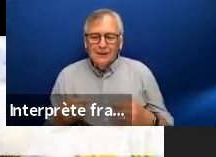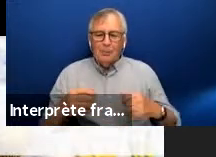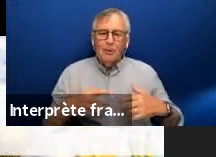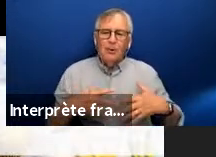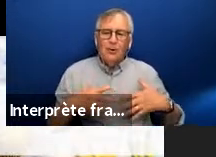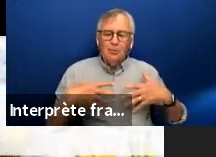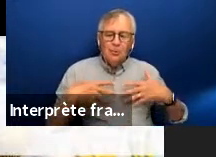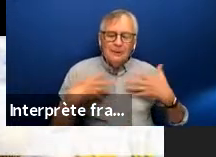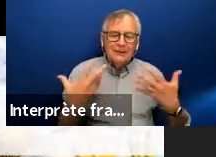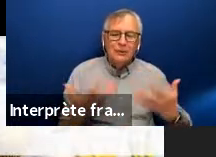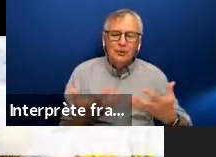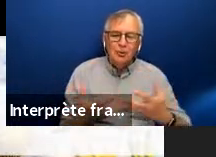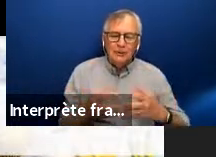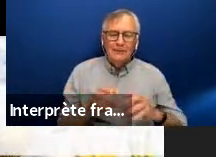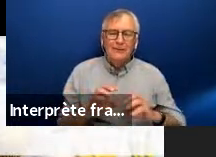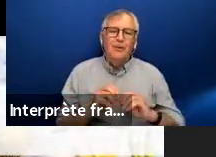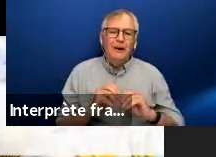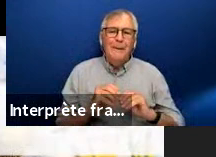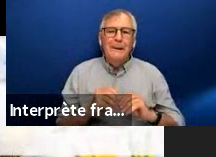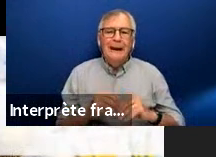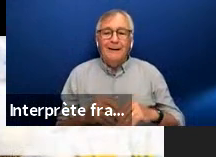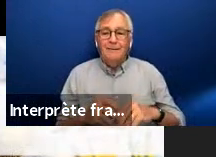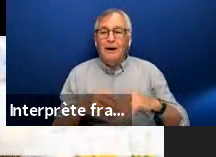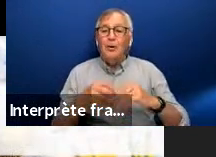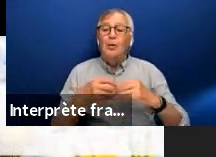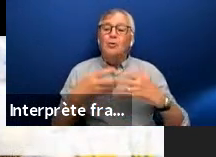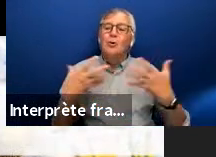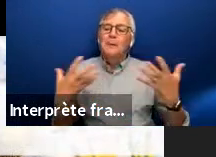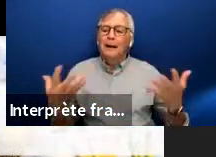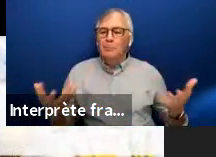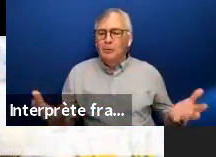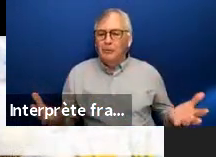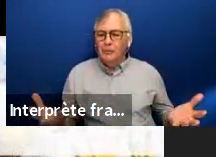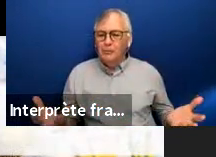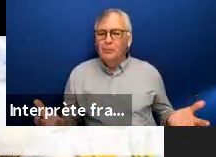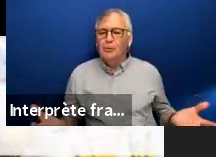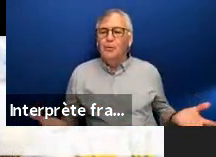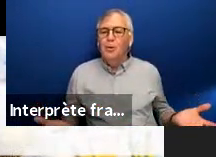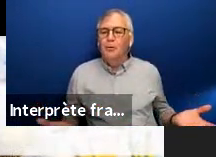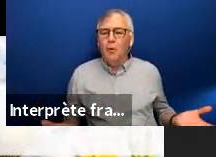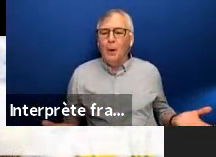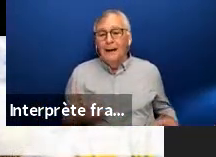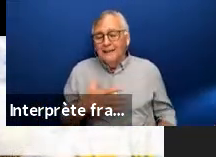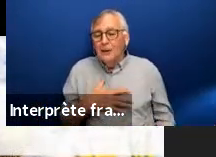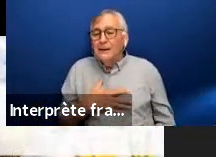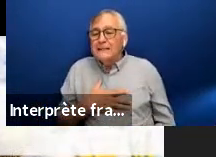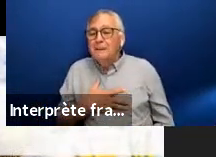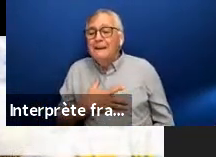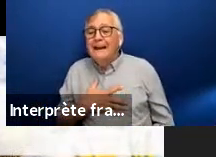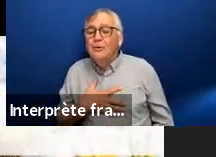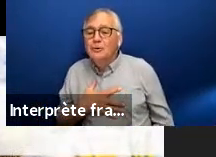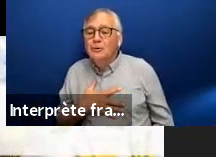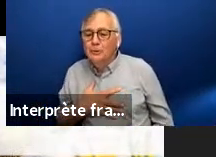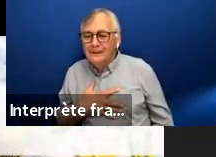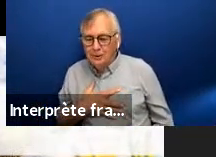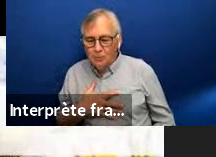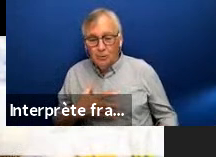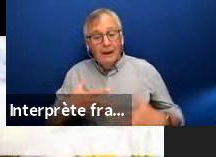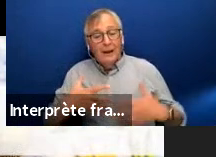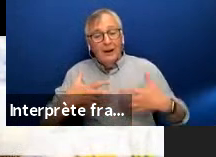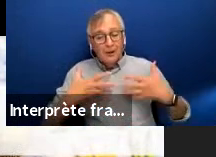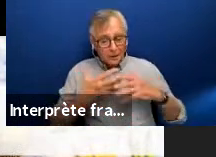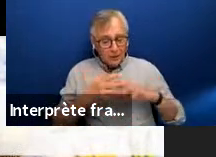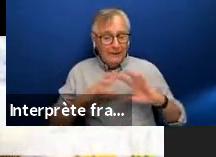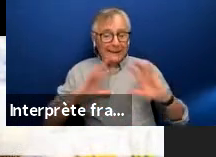romantiques. Donc, pour des sourds, ils vont aimer avoir une lumière plus forte pour mieux voir. C'est un aspect de la culture des